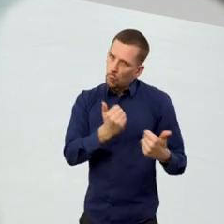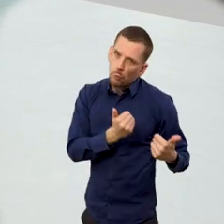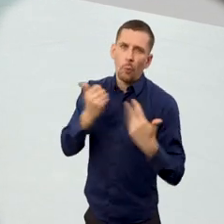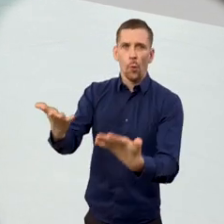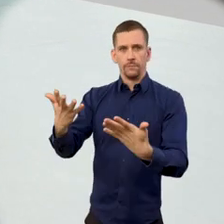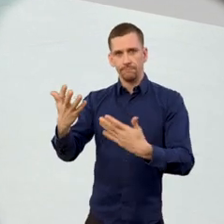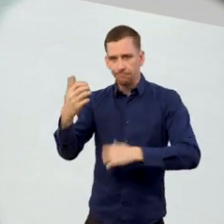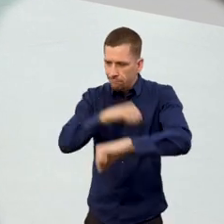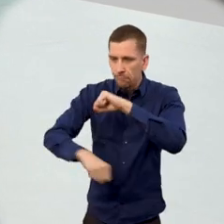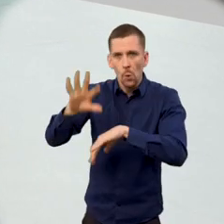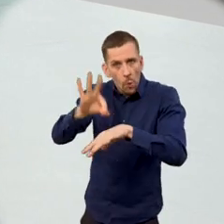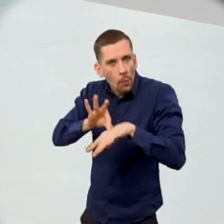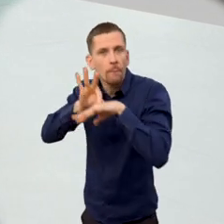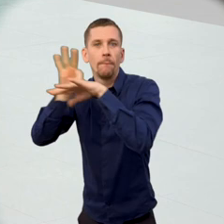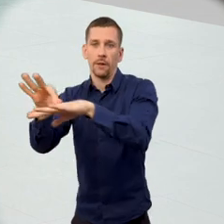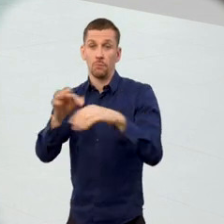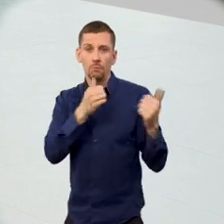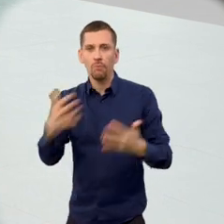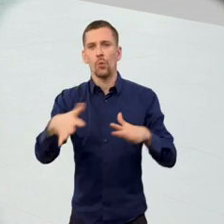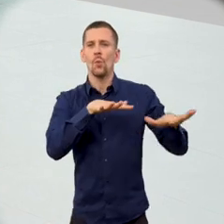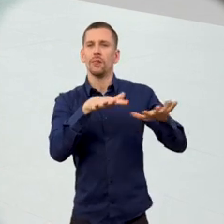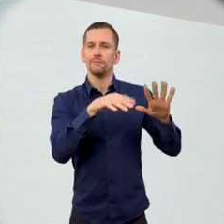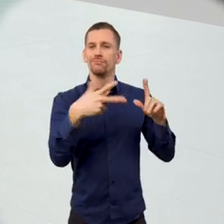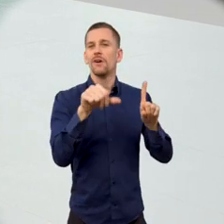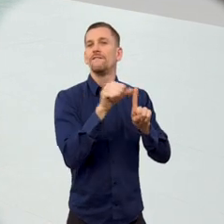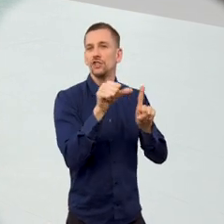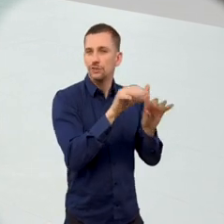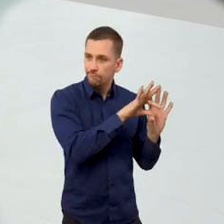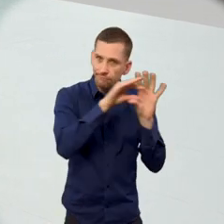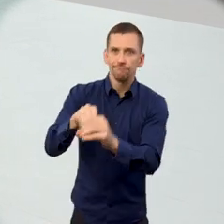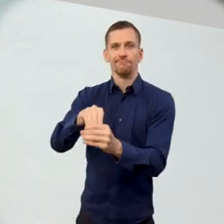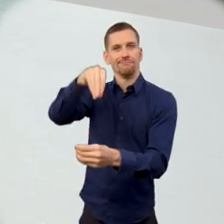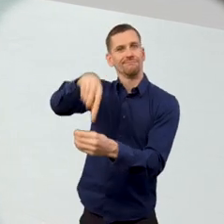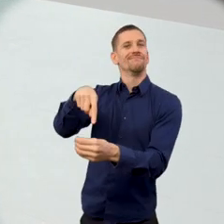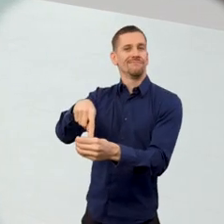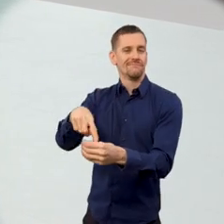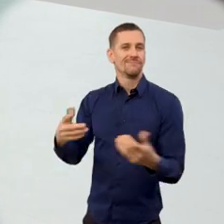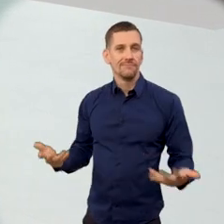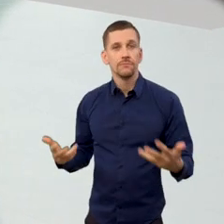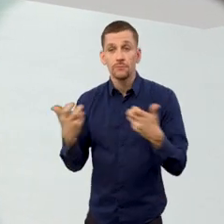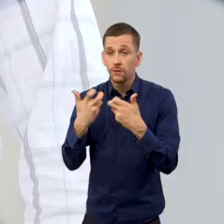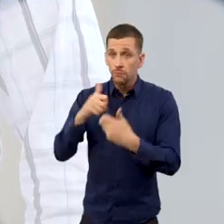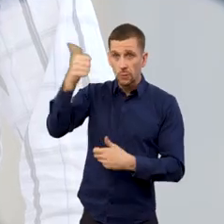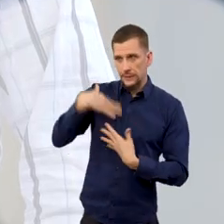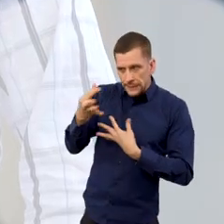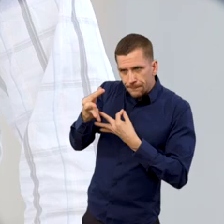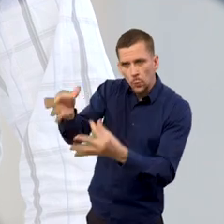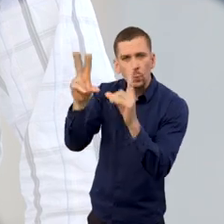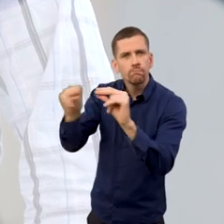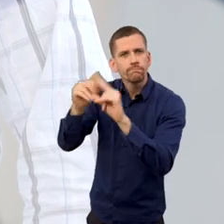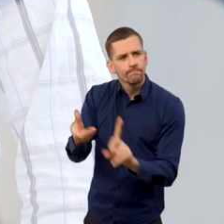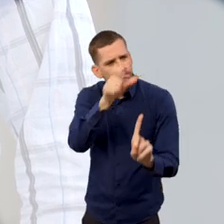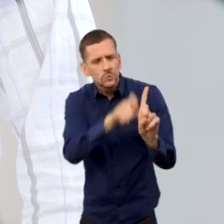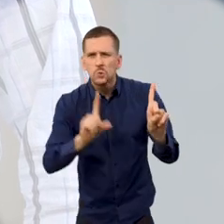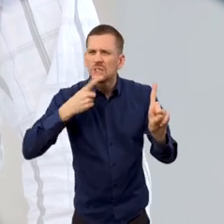stagiaire. Et du coup, nous on propose l'accompagnement en s'appuyant notamment aussi sur les dispositifs de la GFIP notamment, et on va les accompagner